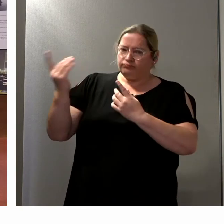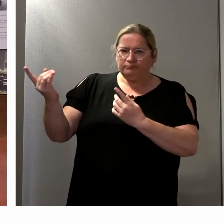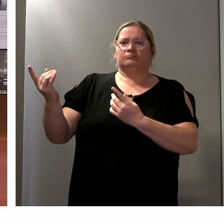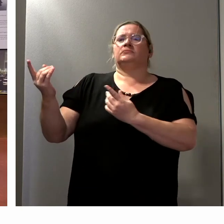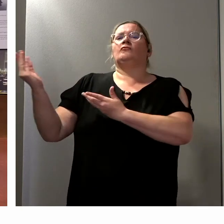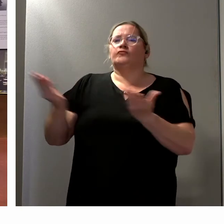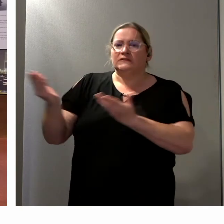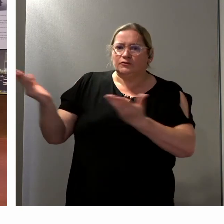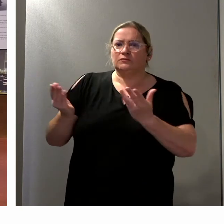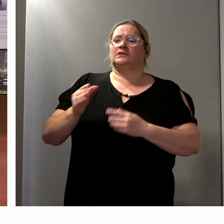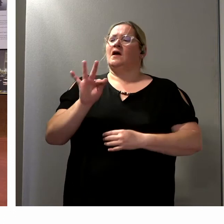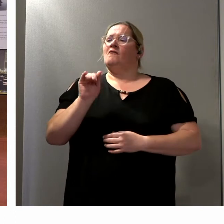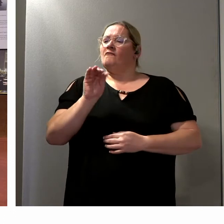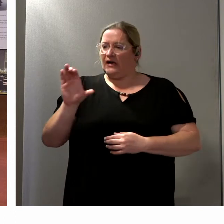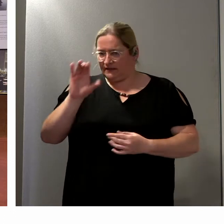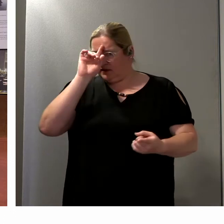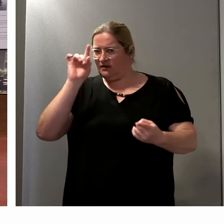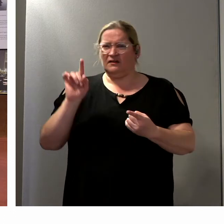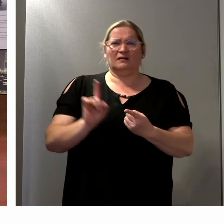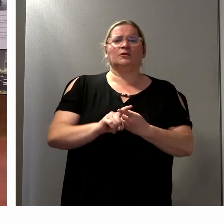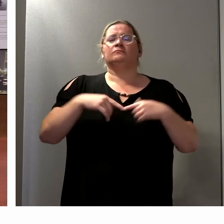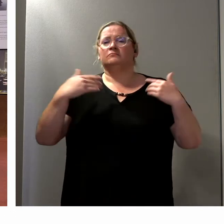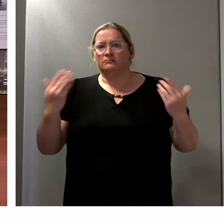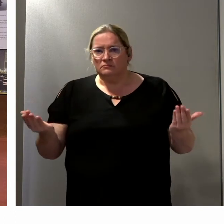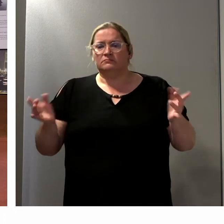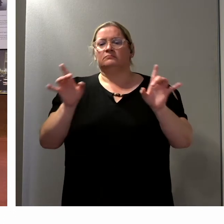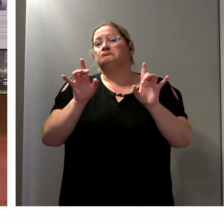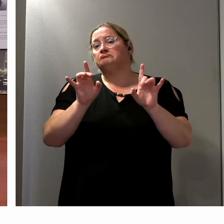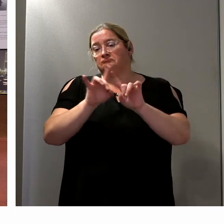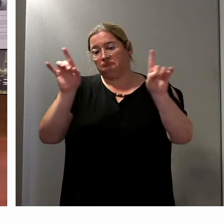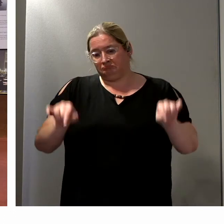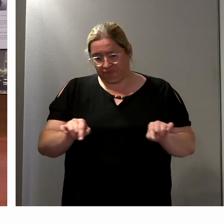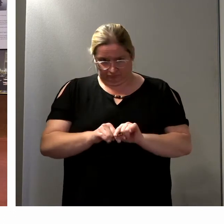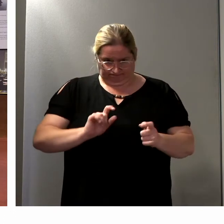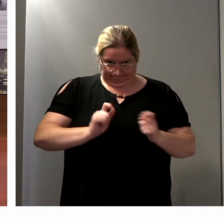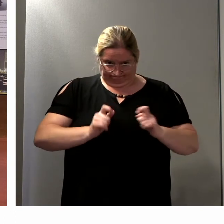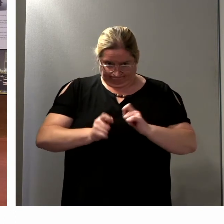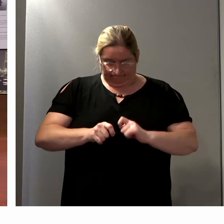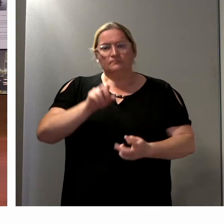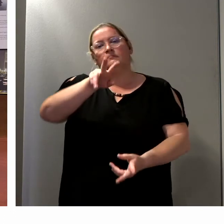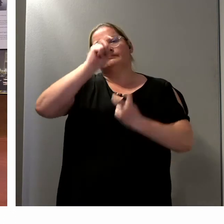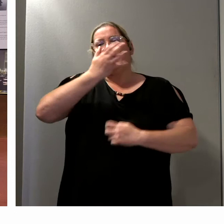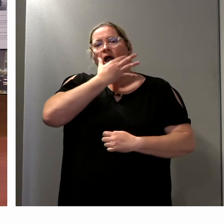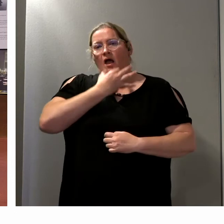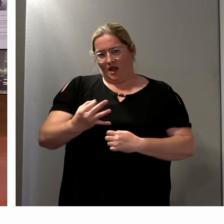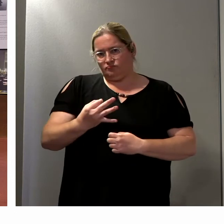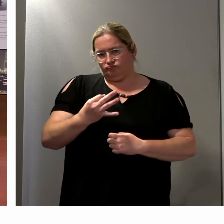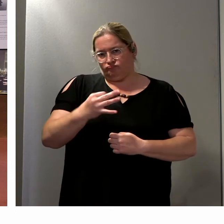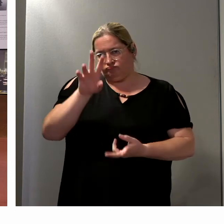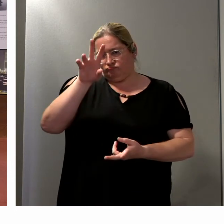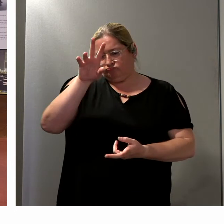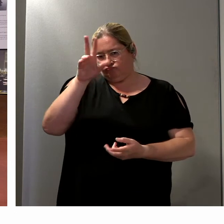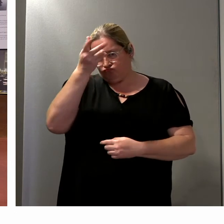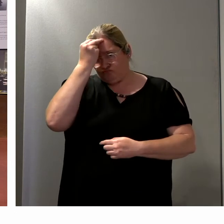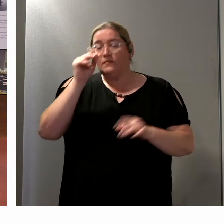Un marché FALC pour arriver à simplifier les différentes mises en accessibilité en FALC, et puis un